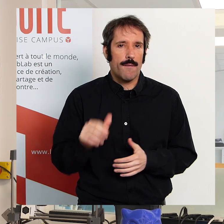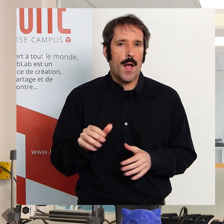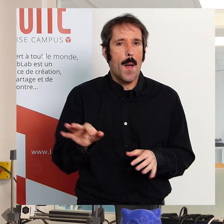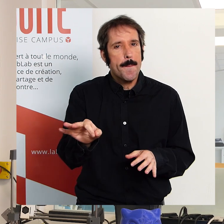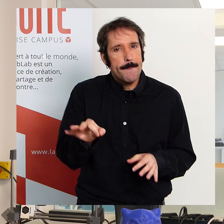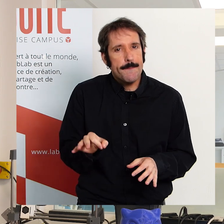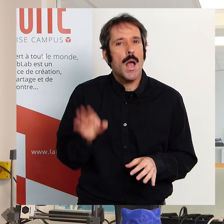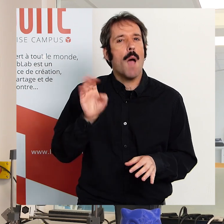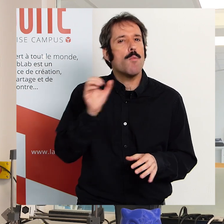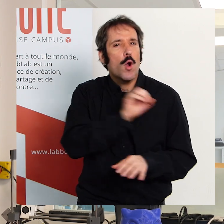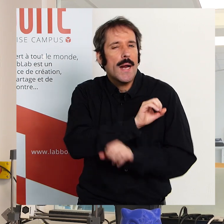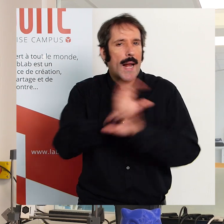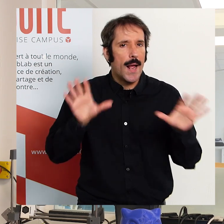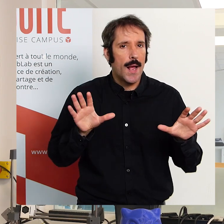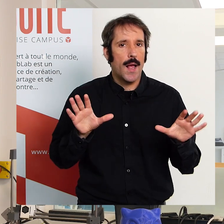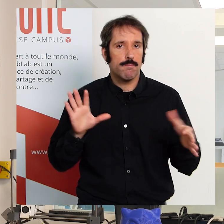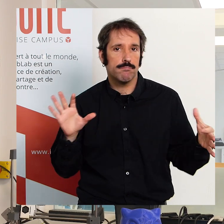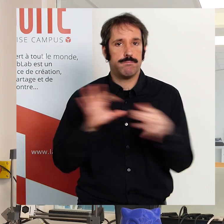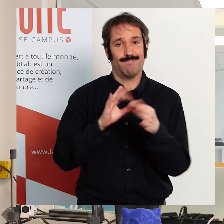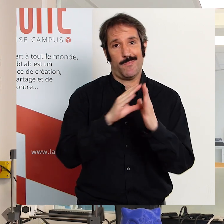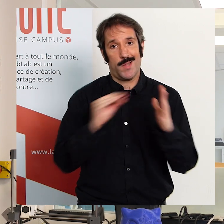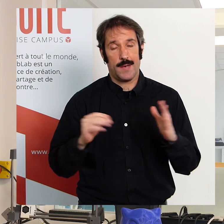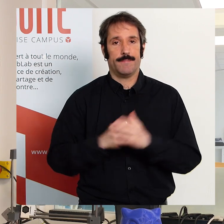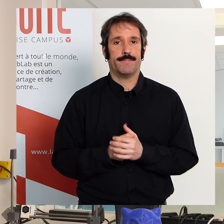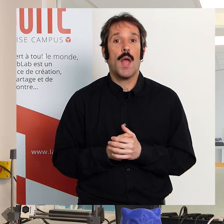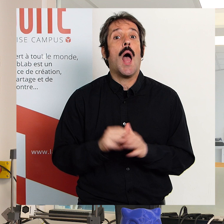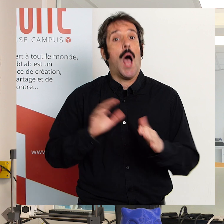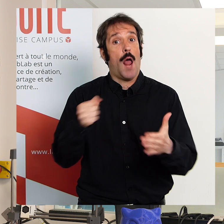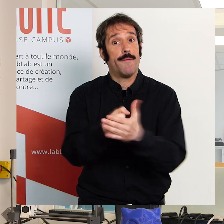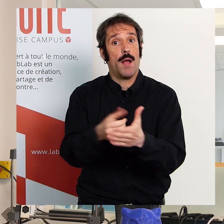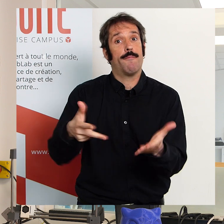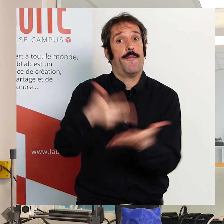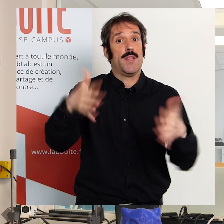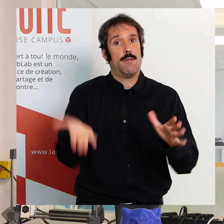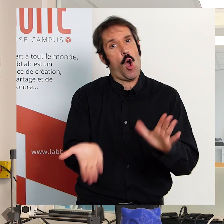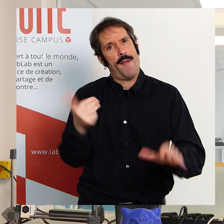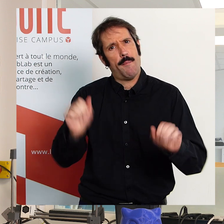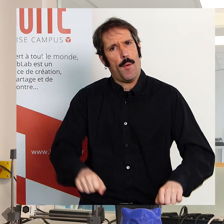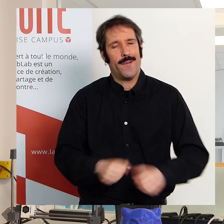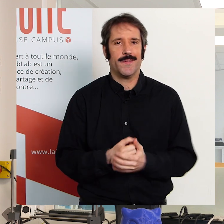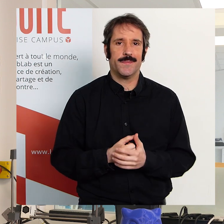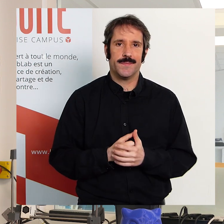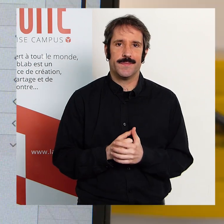cette partie bleu clair qui est cette fois-ci associée au modèle et qui est faite pour être retirée à la fin de l'impression.